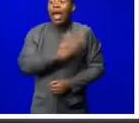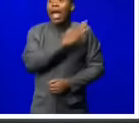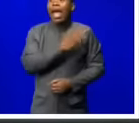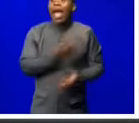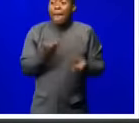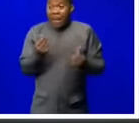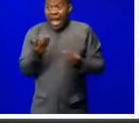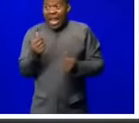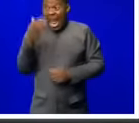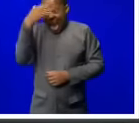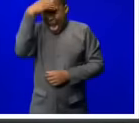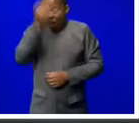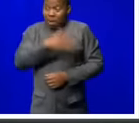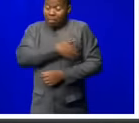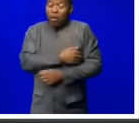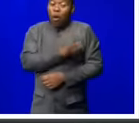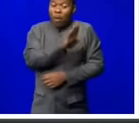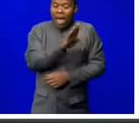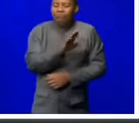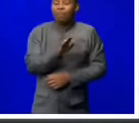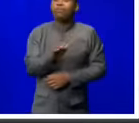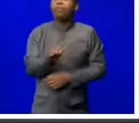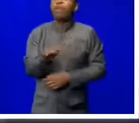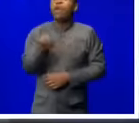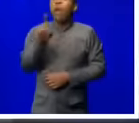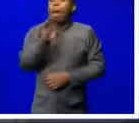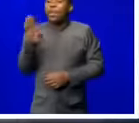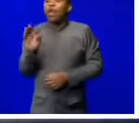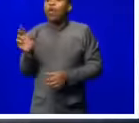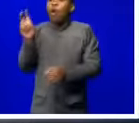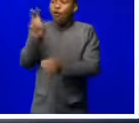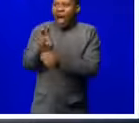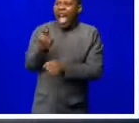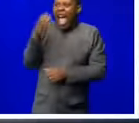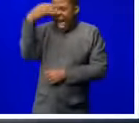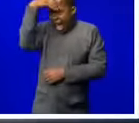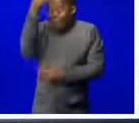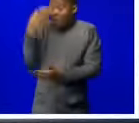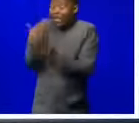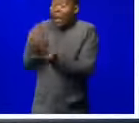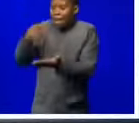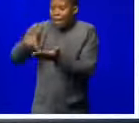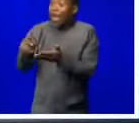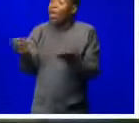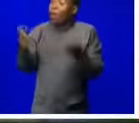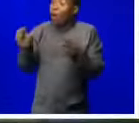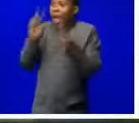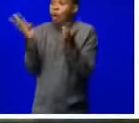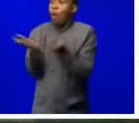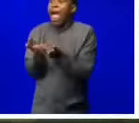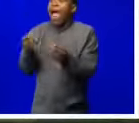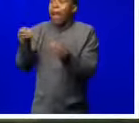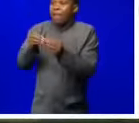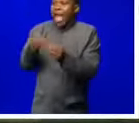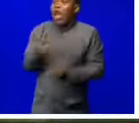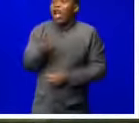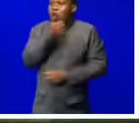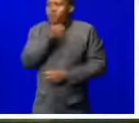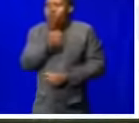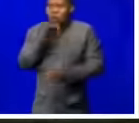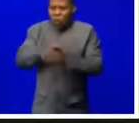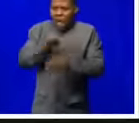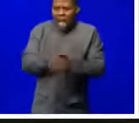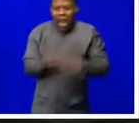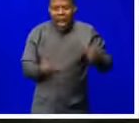Imali lengetulu kwesigidigidi semalangeni leyabolekwa nguhulumende ebhange lemhlaba eminyakeni lophelile isebenze ngendlela lebekade ibhekile